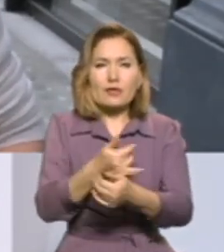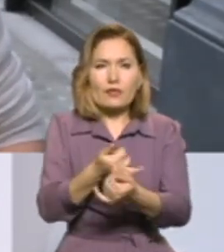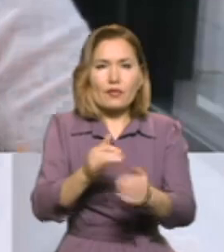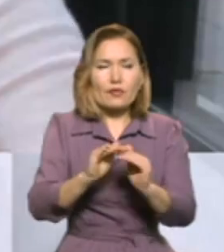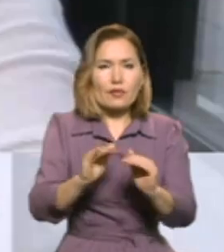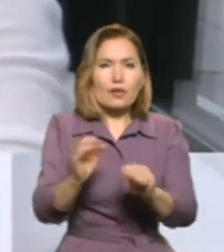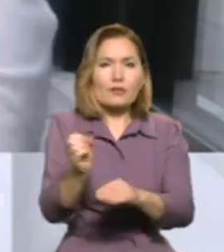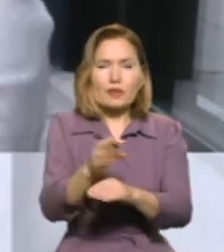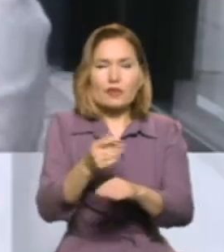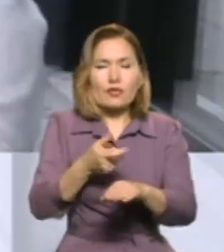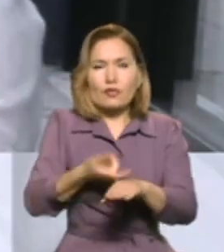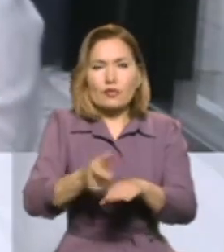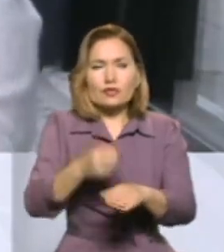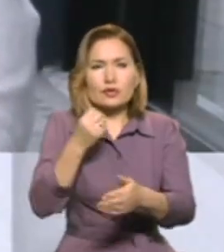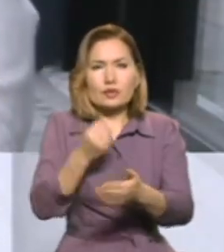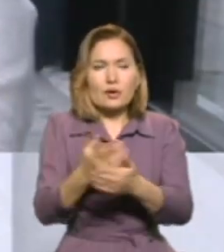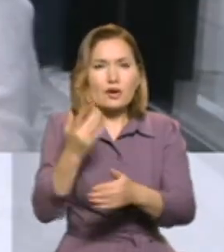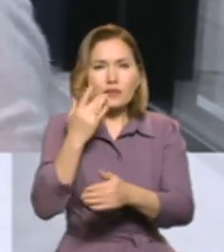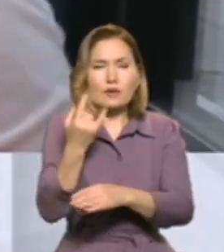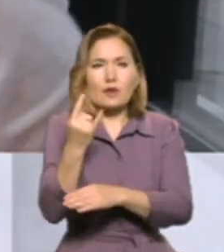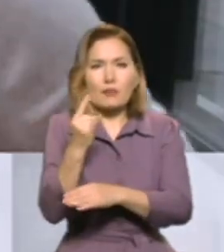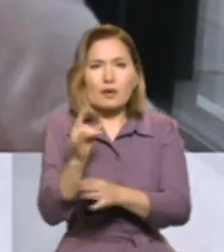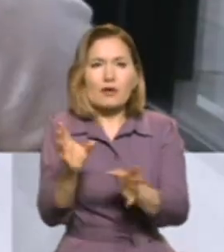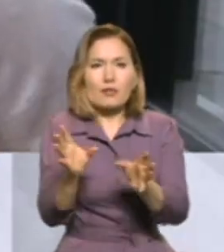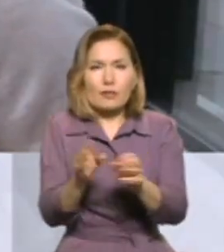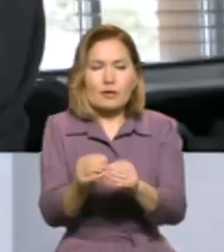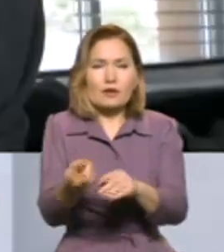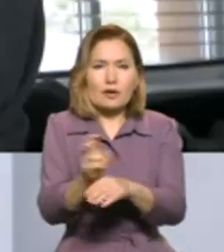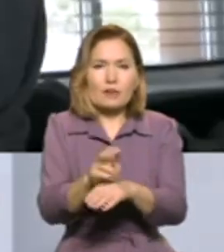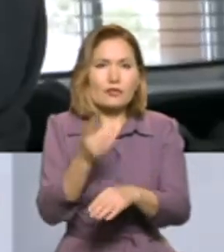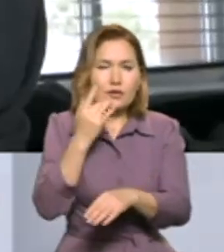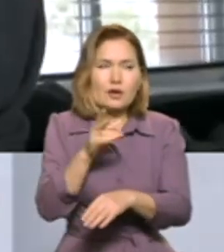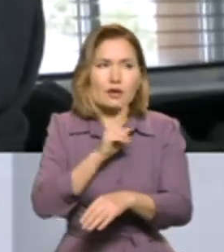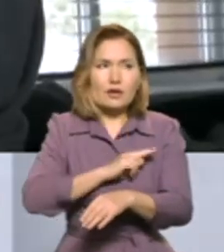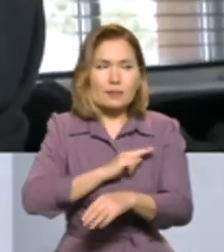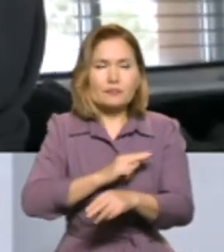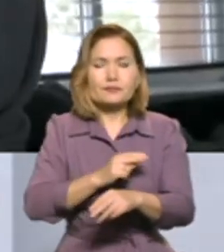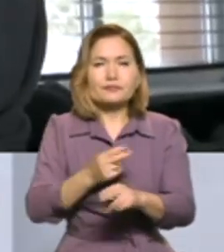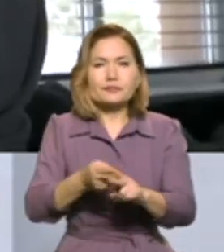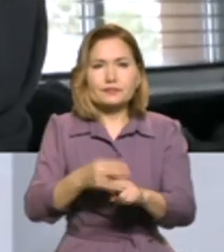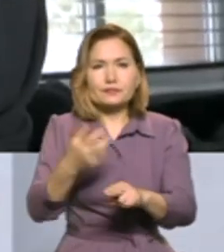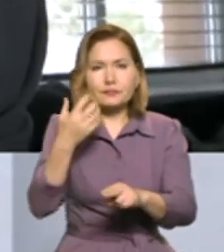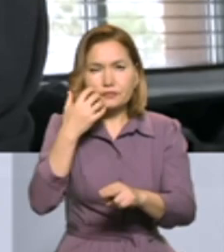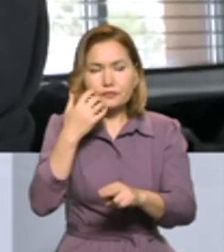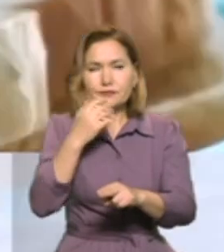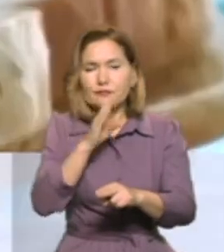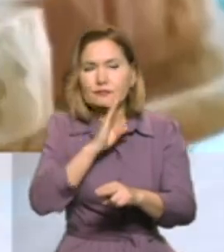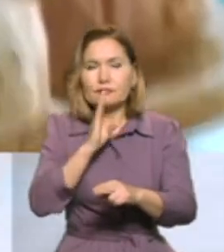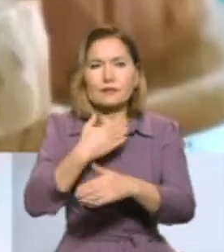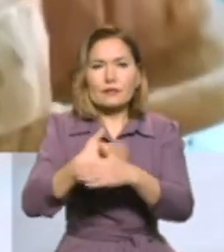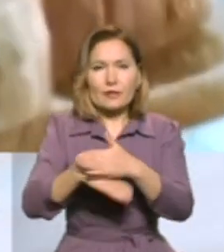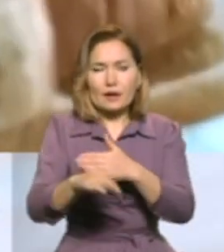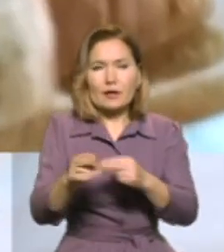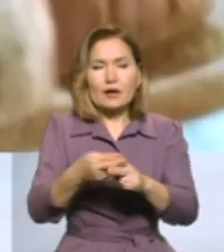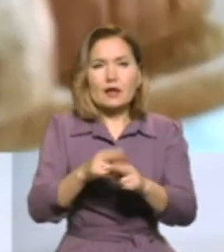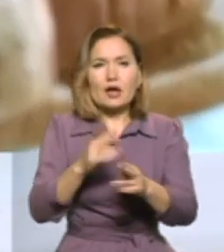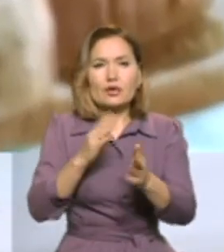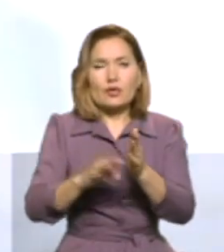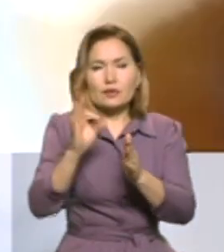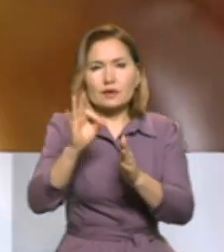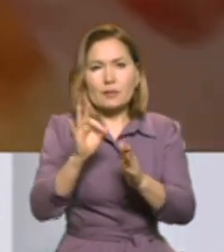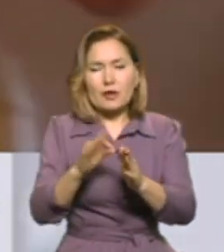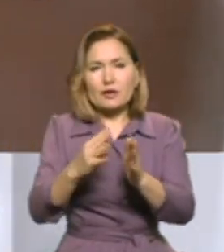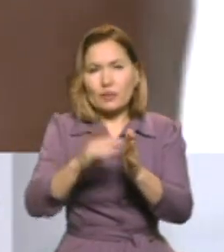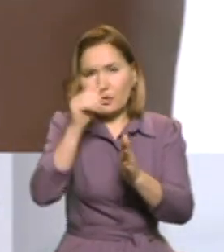қымбат. Кішкентайымызды өзімізбен бірге кеңсеге апарамыз. Декретке шыққан кезде әйелдердің орташа апталық табысының 90%-ы